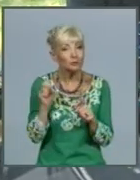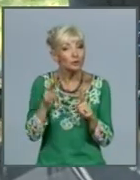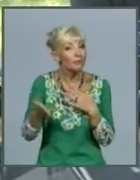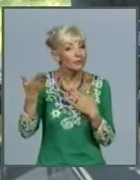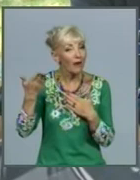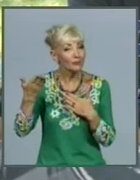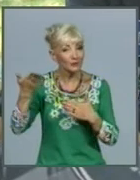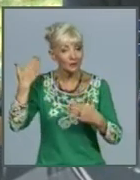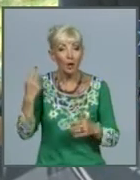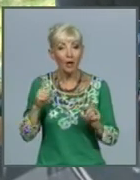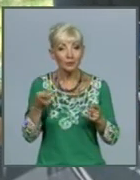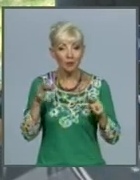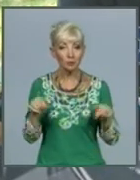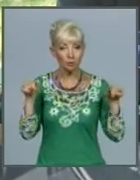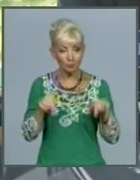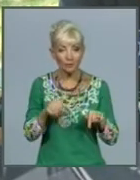тут много